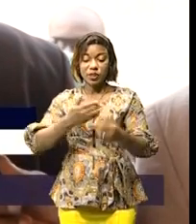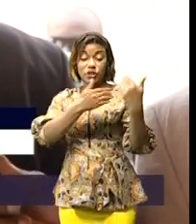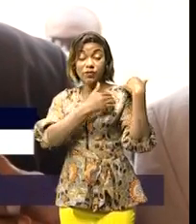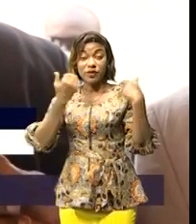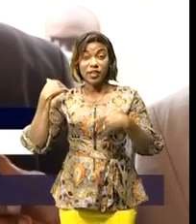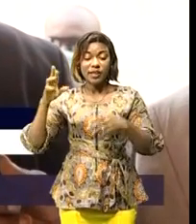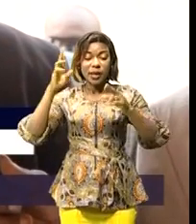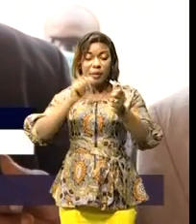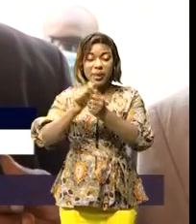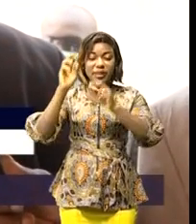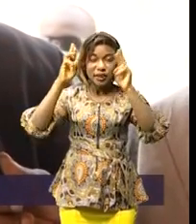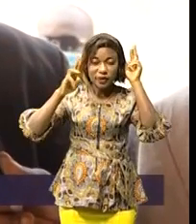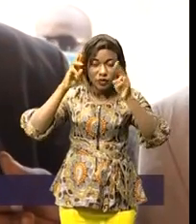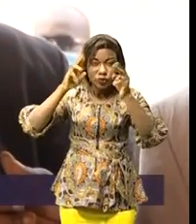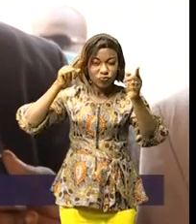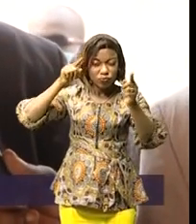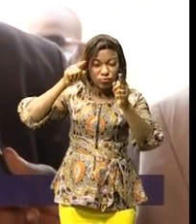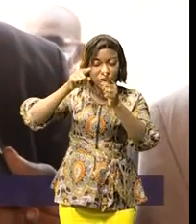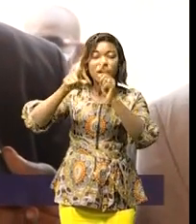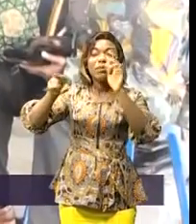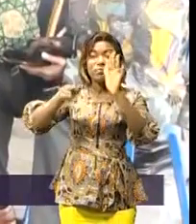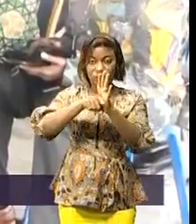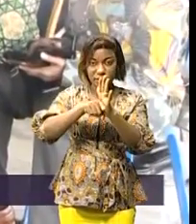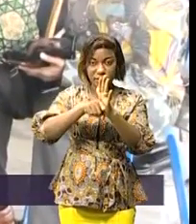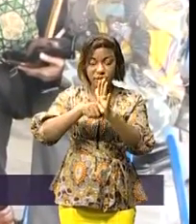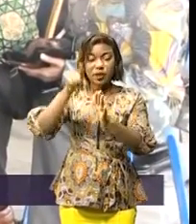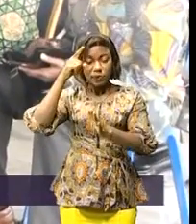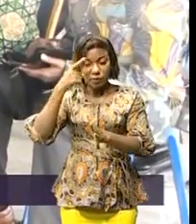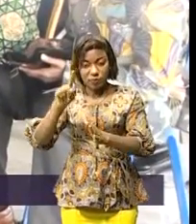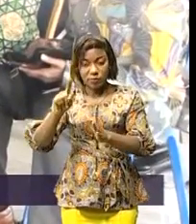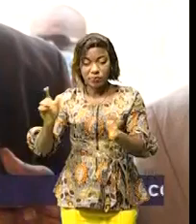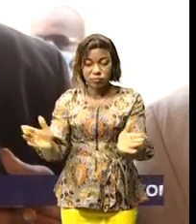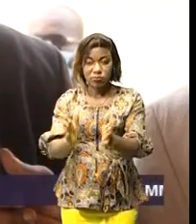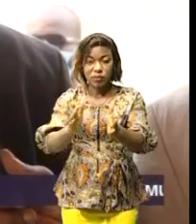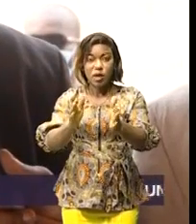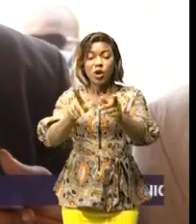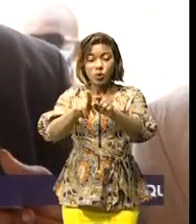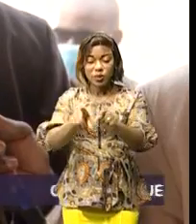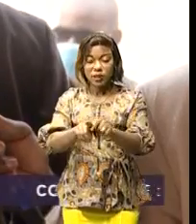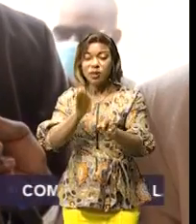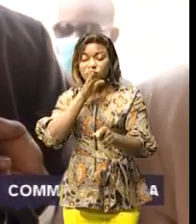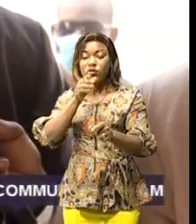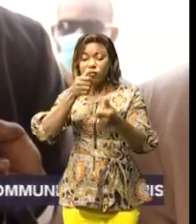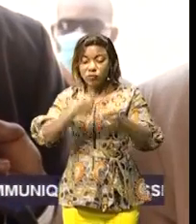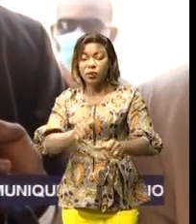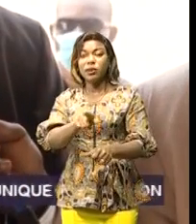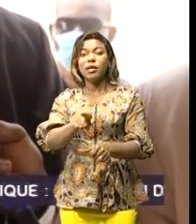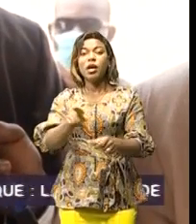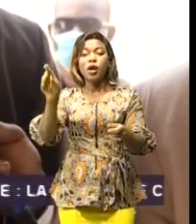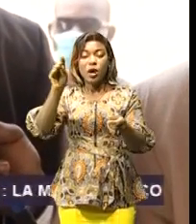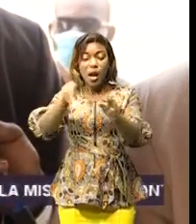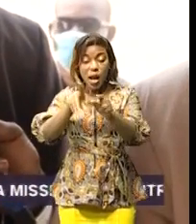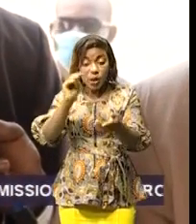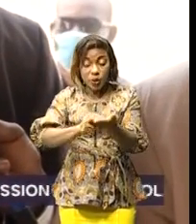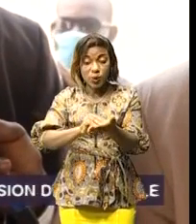des réflexions objectives dans le but de consolider le pouvoir que nous avons. Il a brisé les